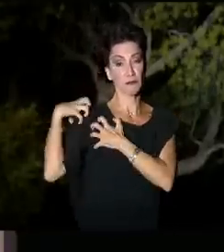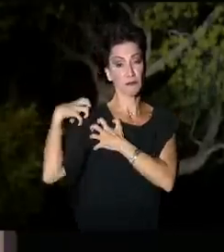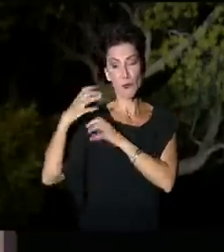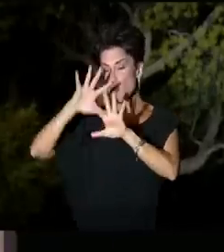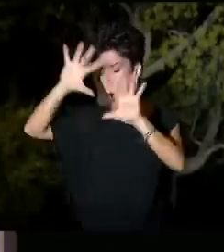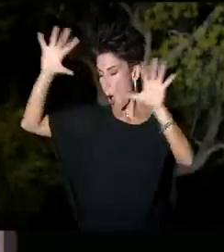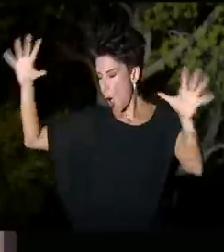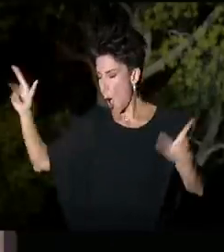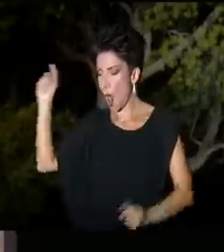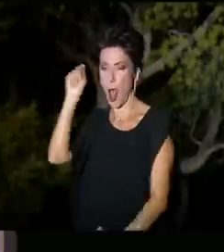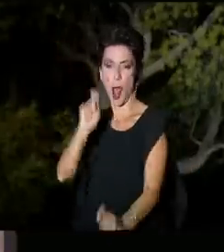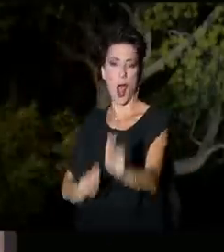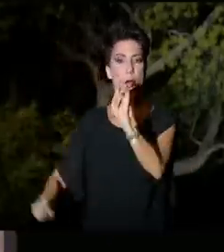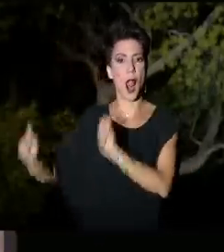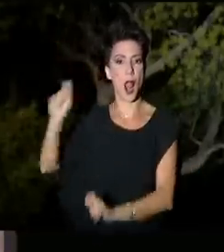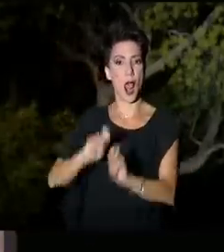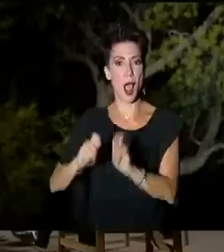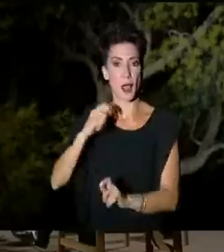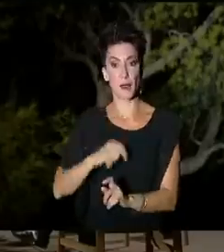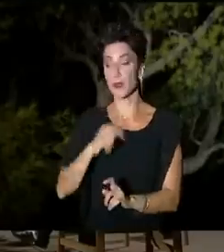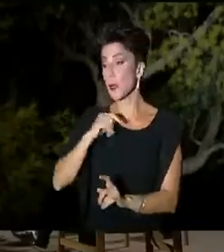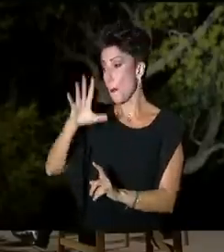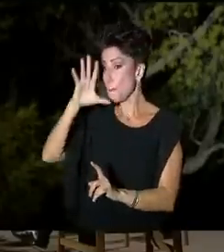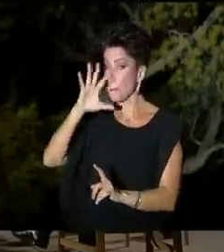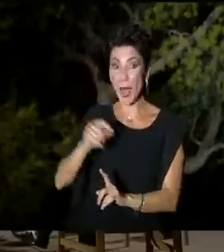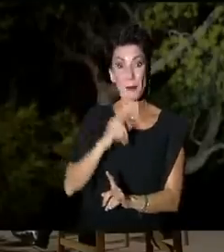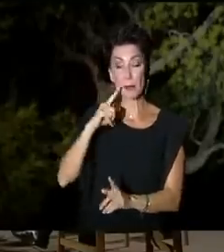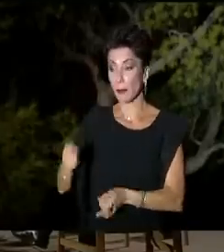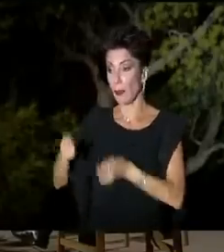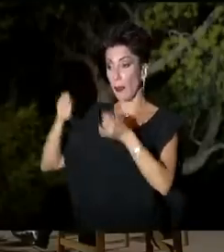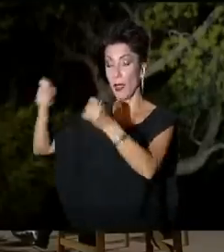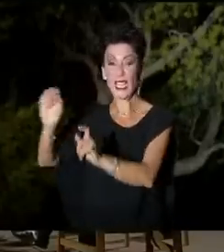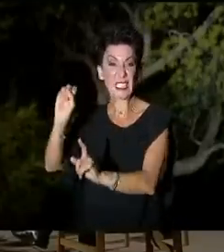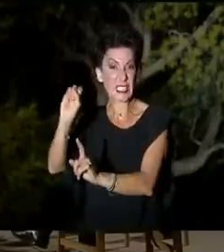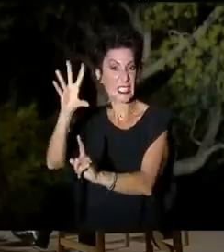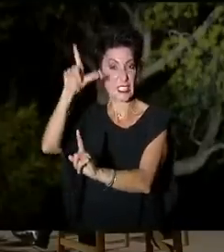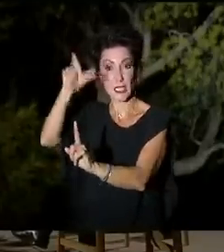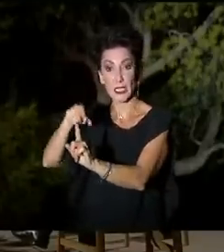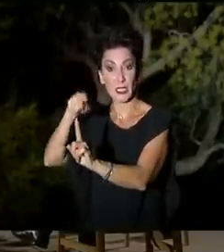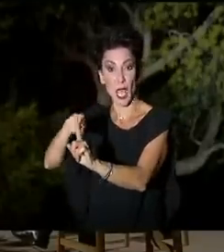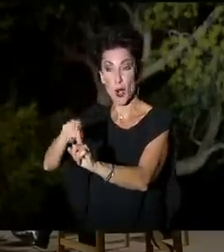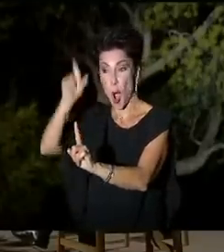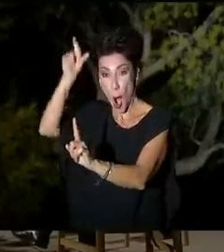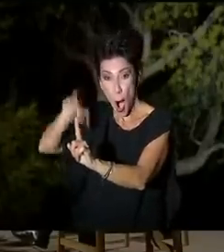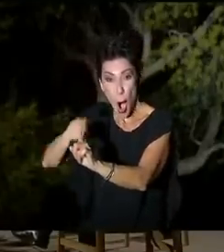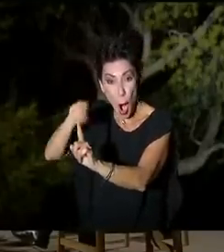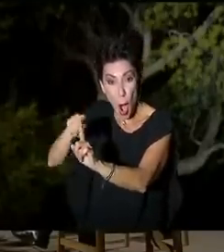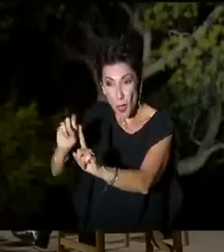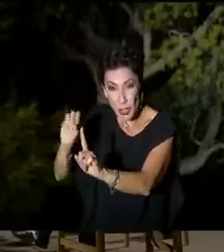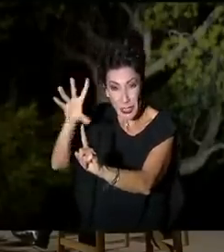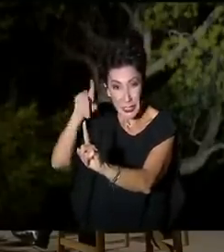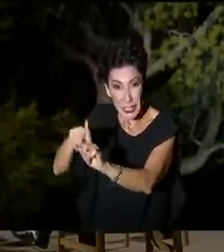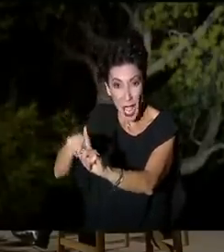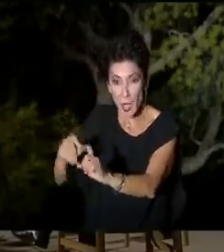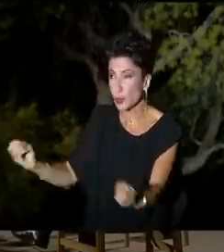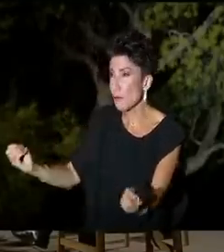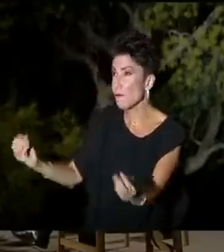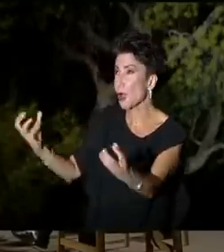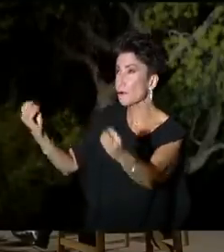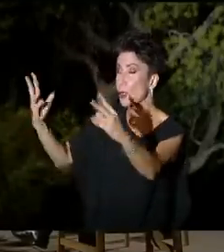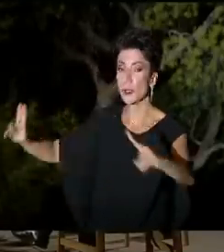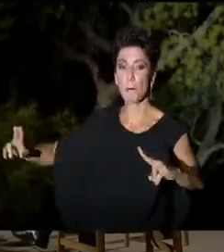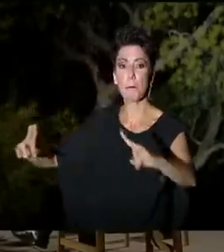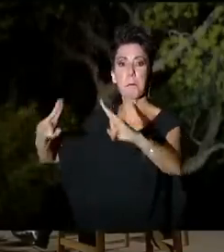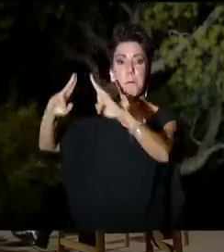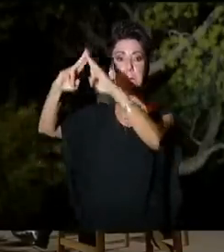στον Πιέρ Μπιντό, γνωστό από τον φαντασμορικό φωτισμό του πύργου του Άιφελ. Και στην περίπτωση αυτή, πέρα από τη